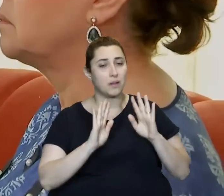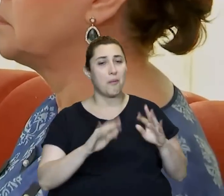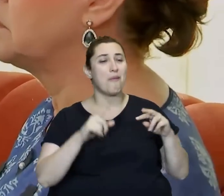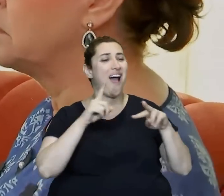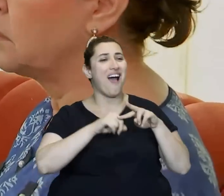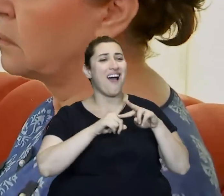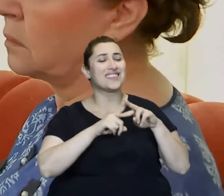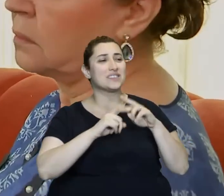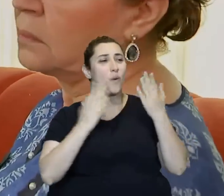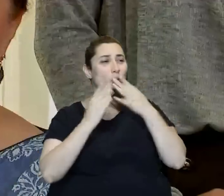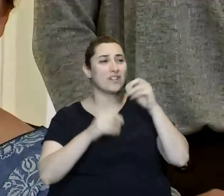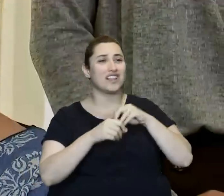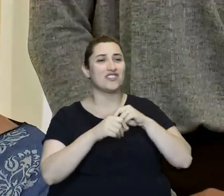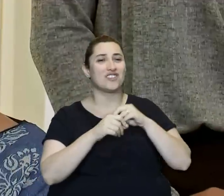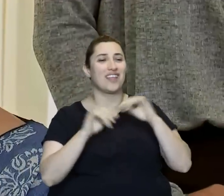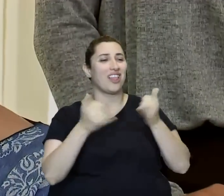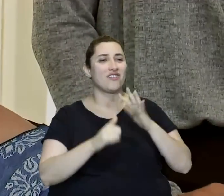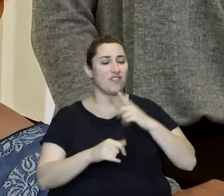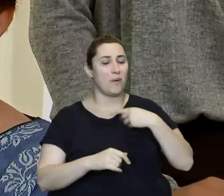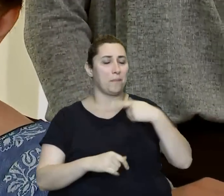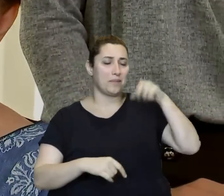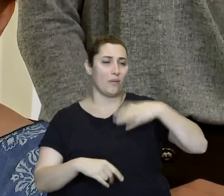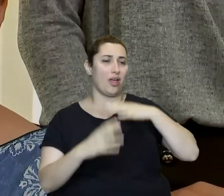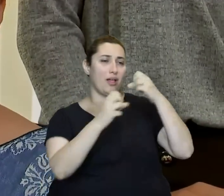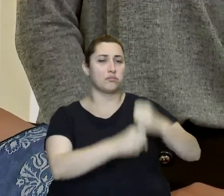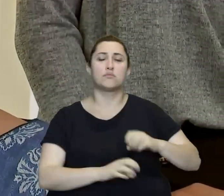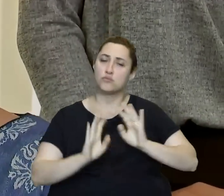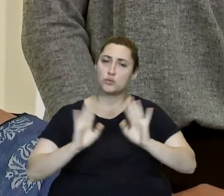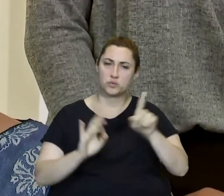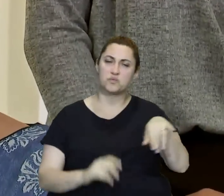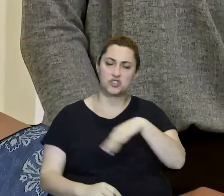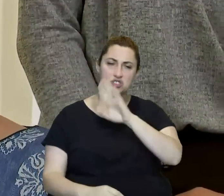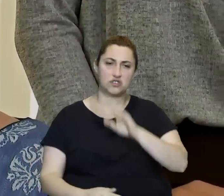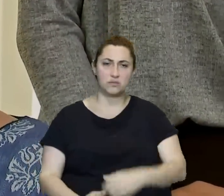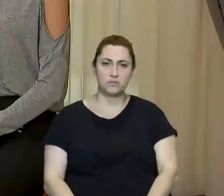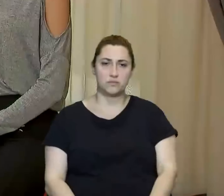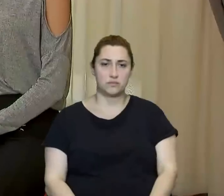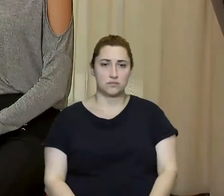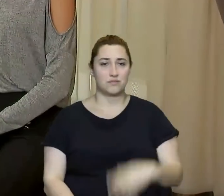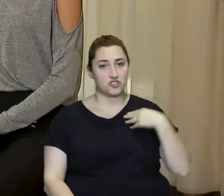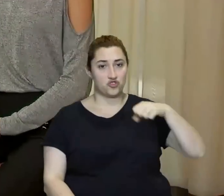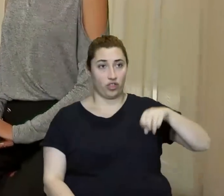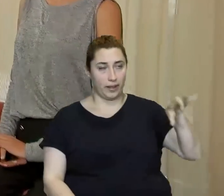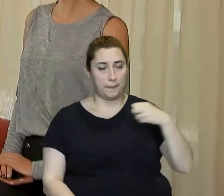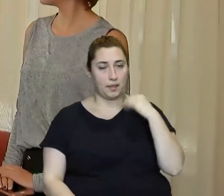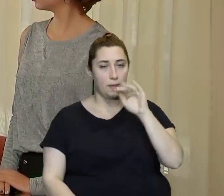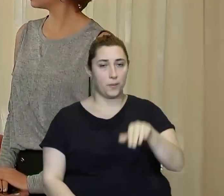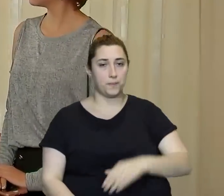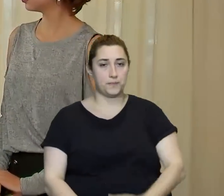da biz bütün gün orada olacağız. Tabii yavrum, tabii. Gidin siz. Çantamı alıp geliyorum.